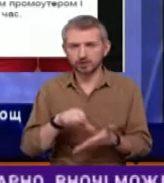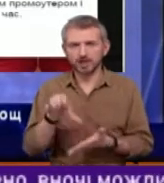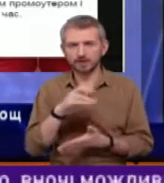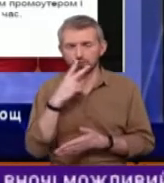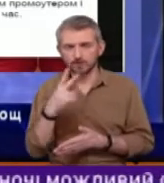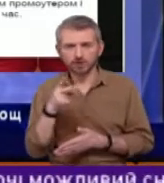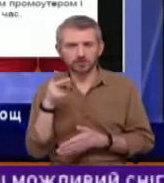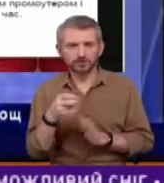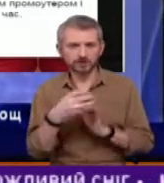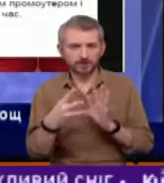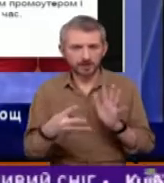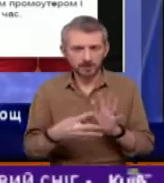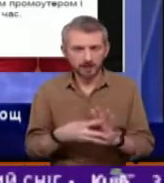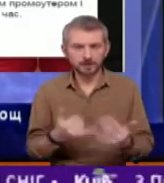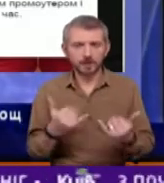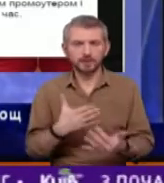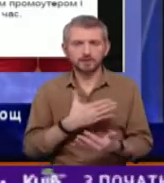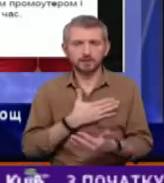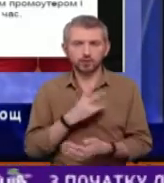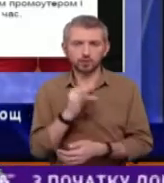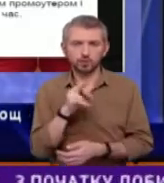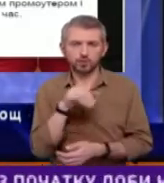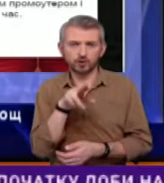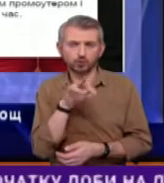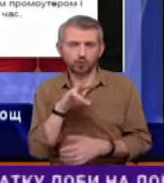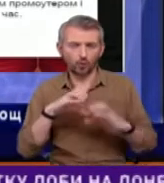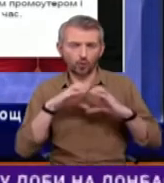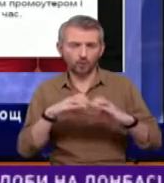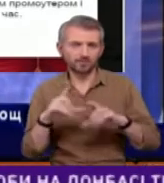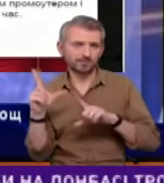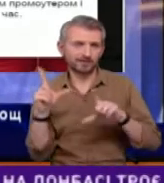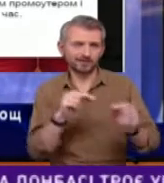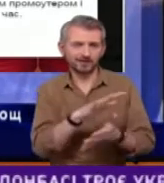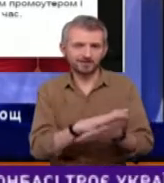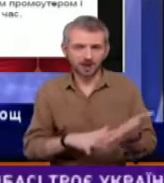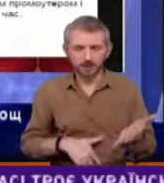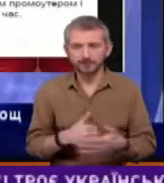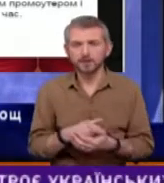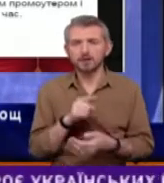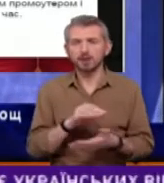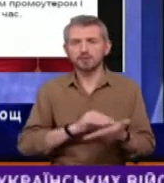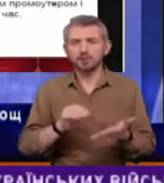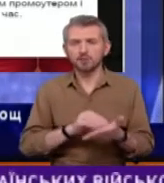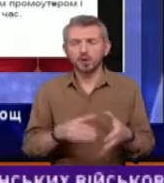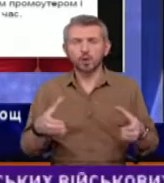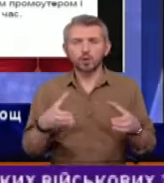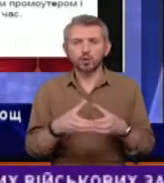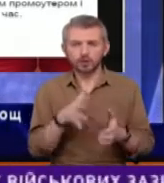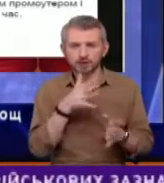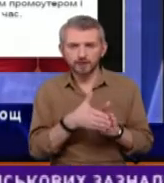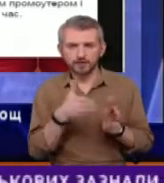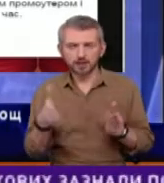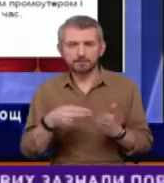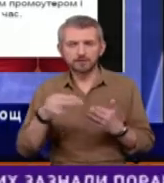Євробаченні 2019. Наразі наш Купідон летить далі. Йдеться у повідомленні. На сторінці зазначено, що гурт на стадії підписання